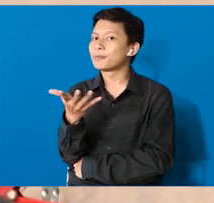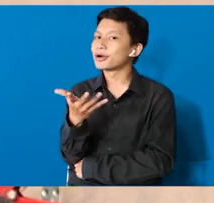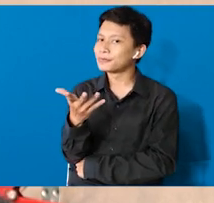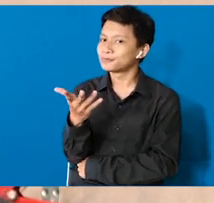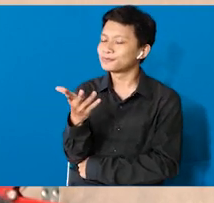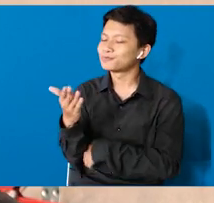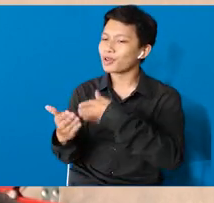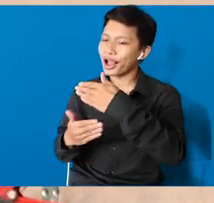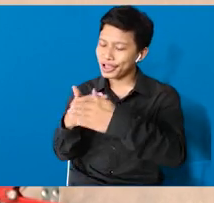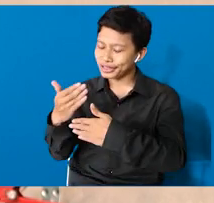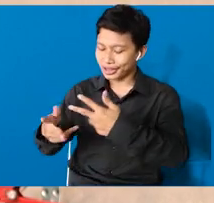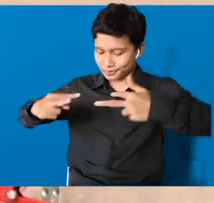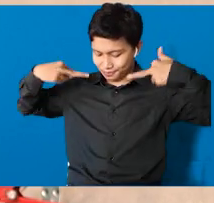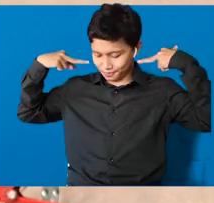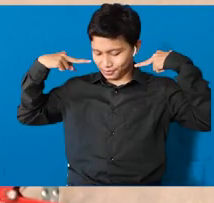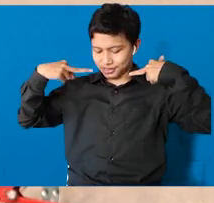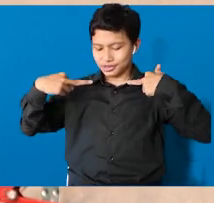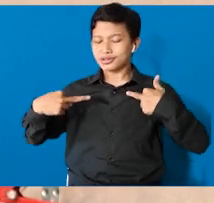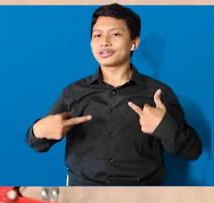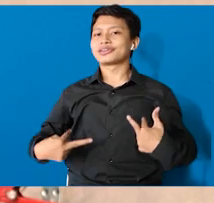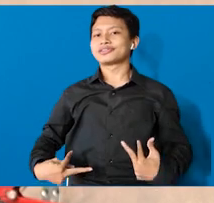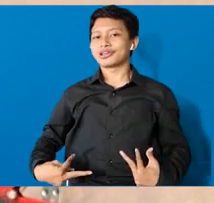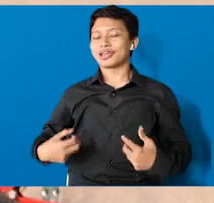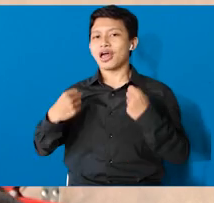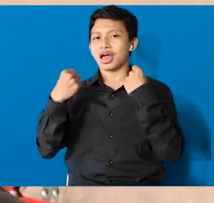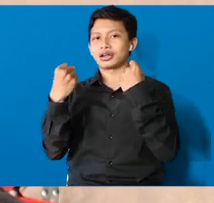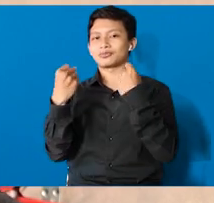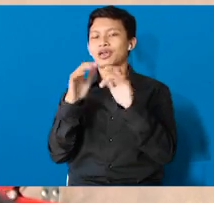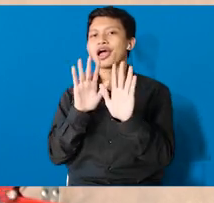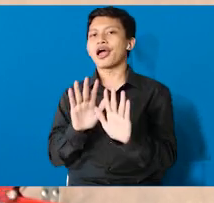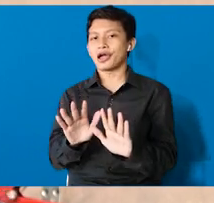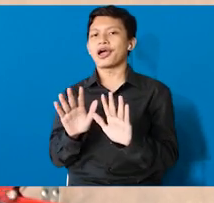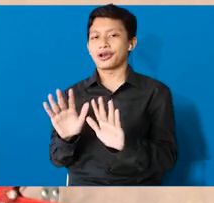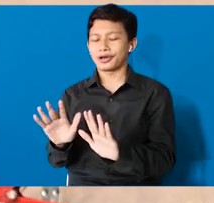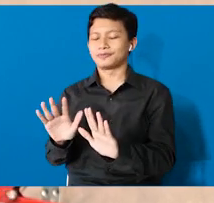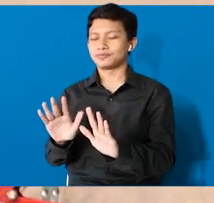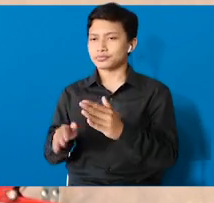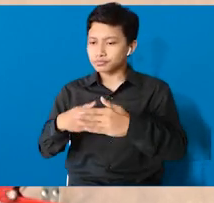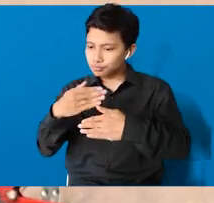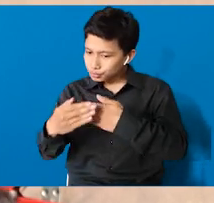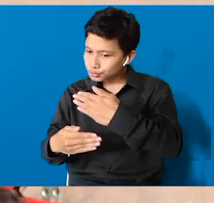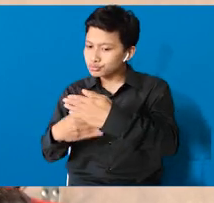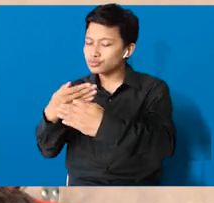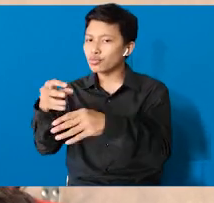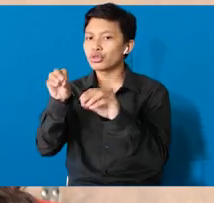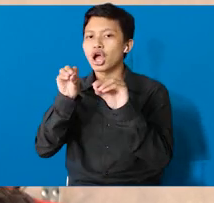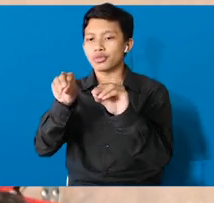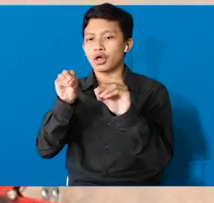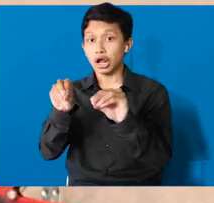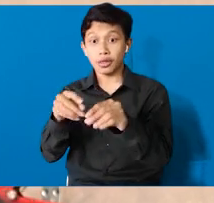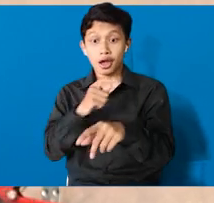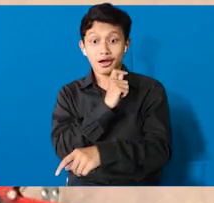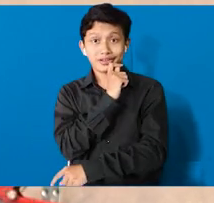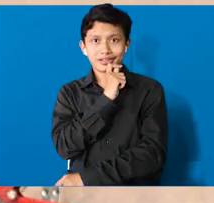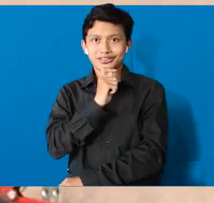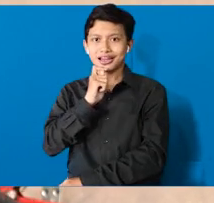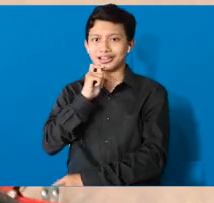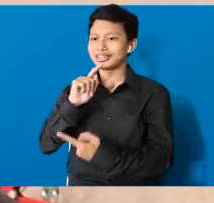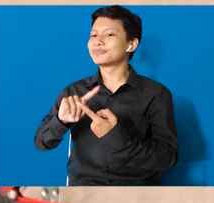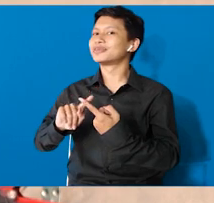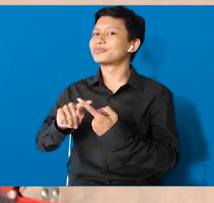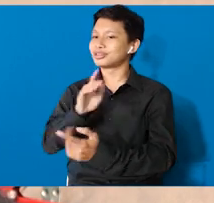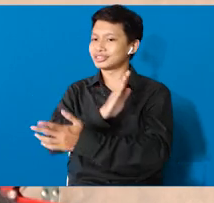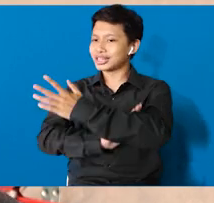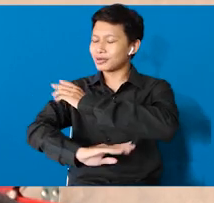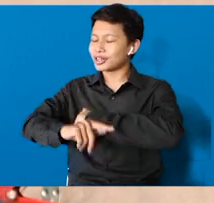melaksanakan screening kesehatan sederhana. Perjalanannya setelah diajarkan ternyata teman-teman difabel